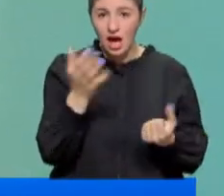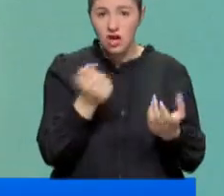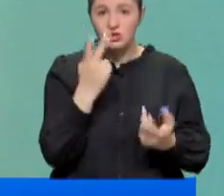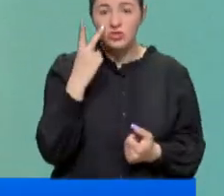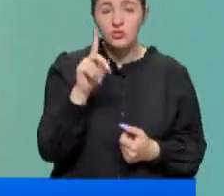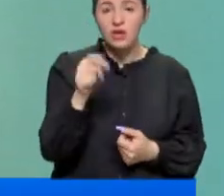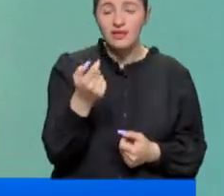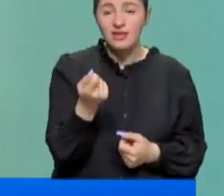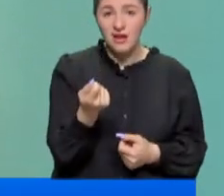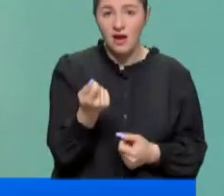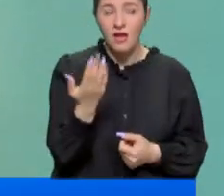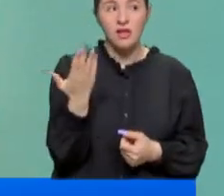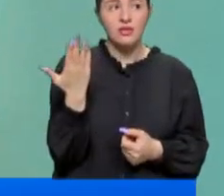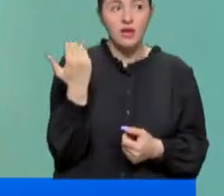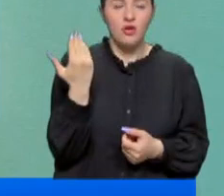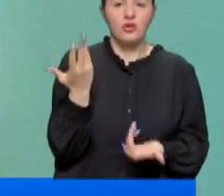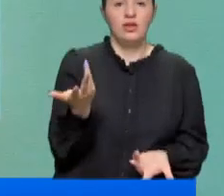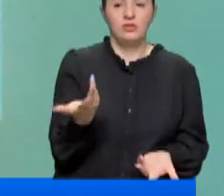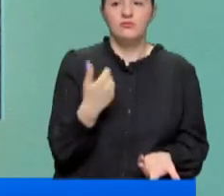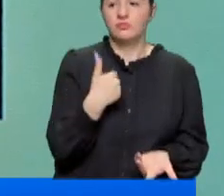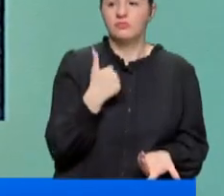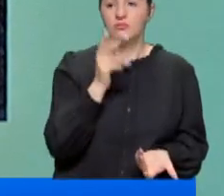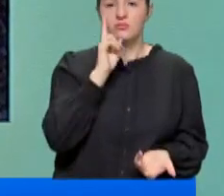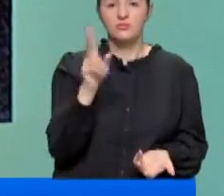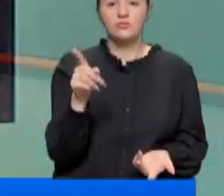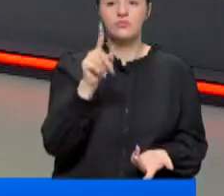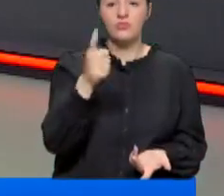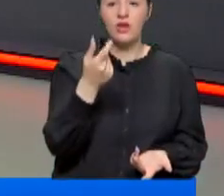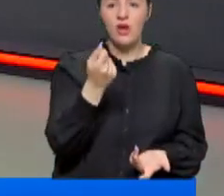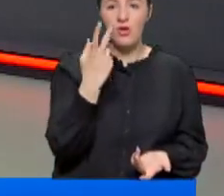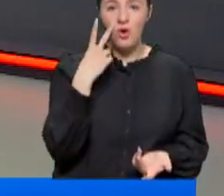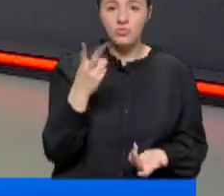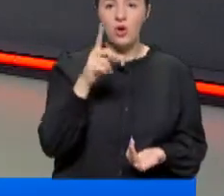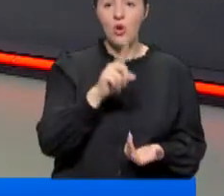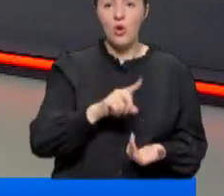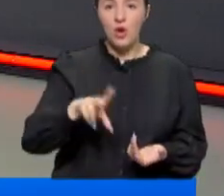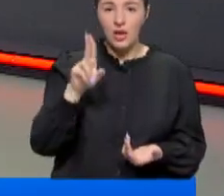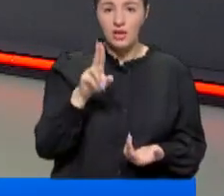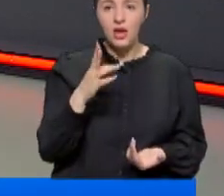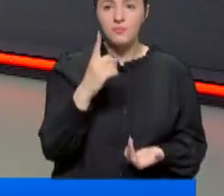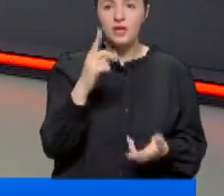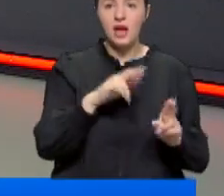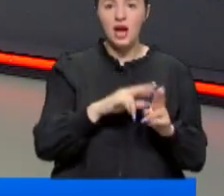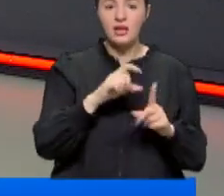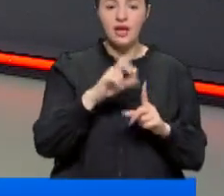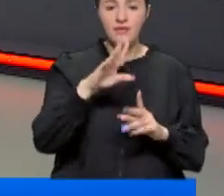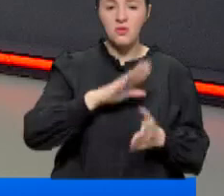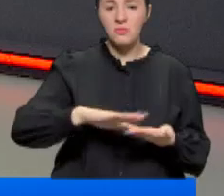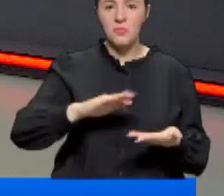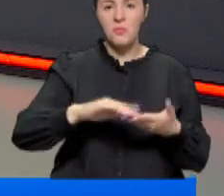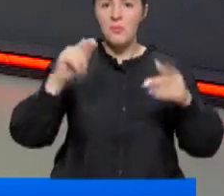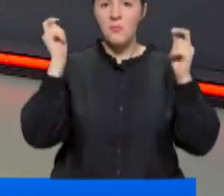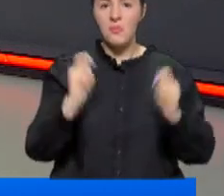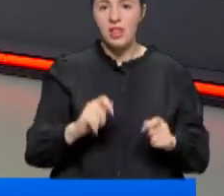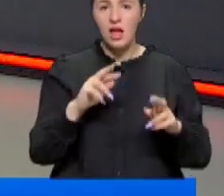16 liraya çıktı daha önceden hani biz görmüştük 16 liralar 17 liralar bir KDV düzenlemesi